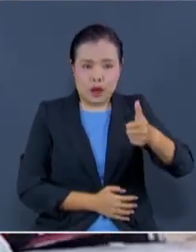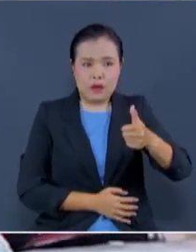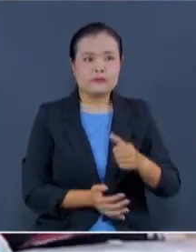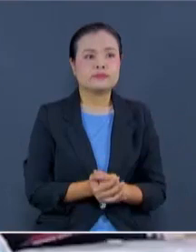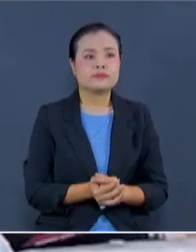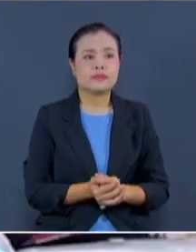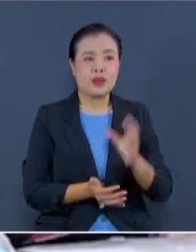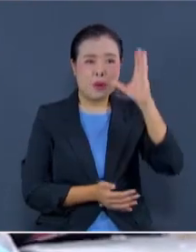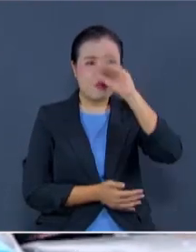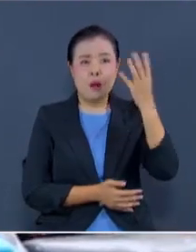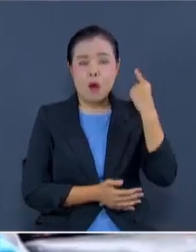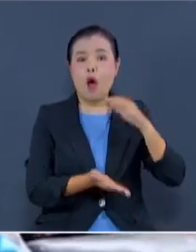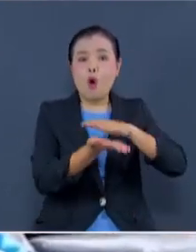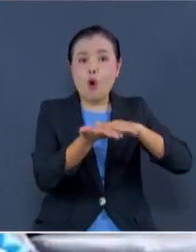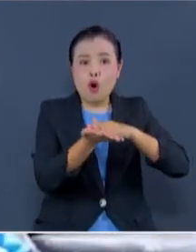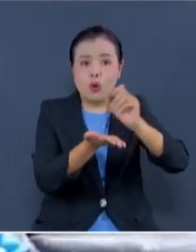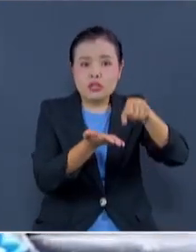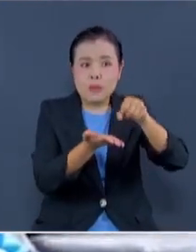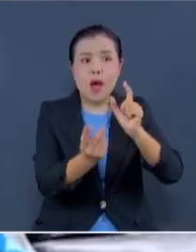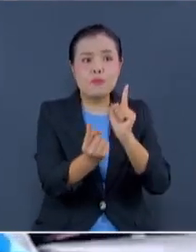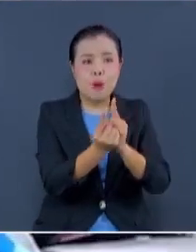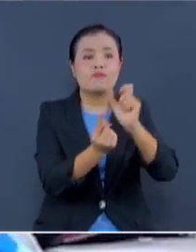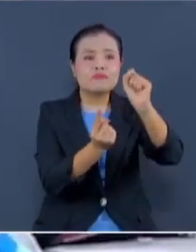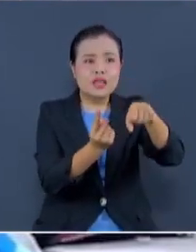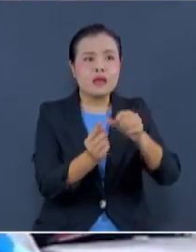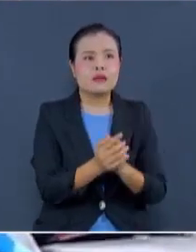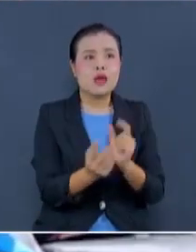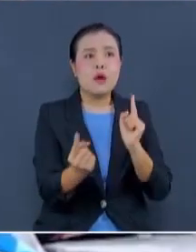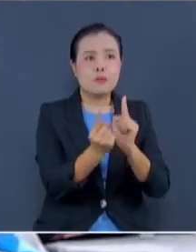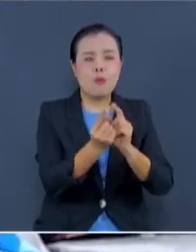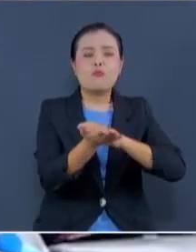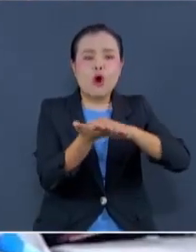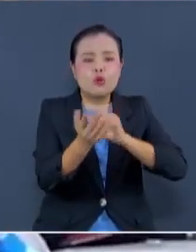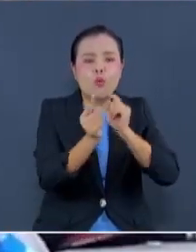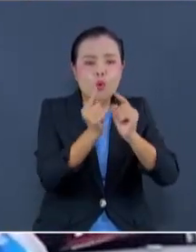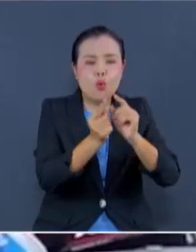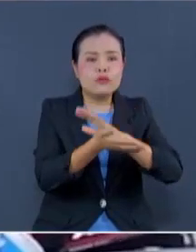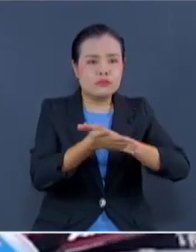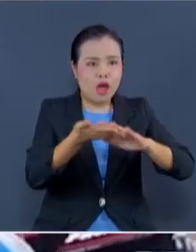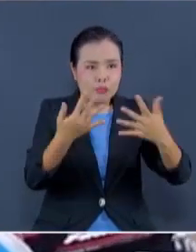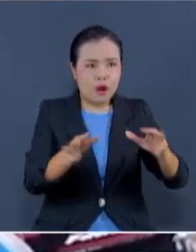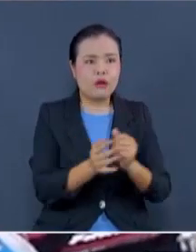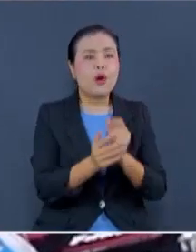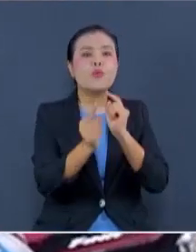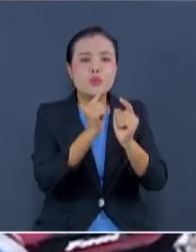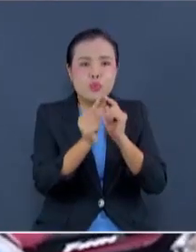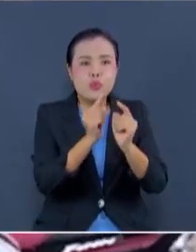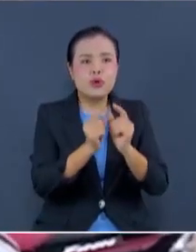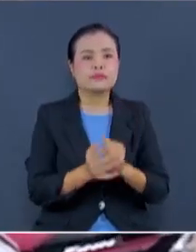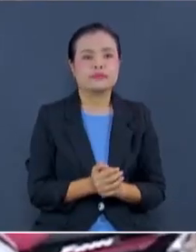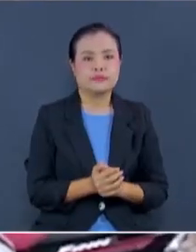แล้วเมื่อคืนได้มีการเข้ามาขอโทษกันแล้วใช่ไหมครับ ใช่ครับเมื่อคืนมีการเข้ามาขอโทษกันเรียบร้อยแล้วเข้ามาพูดคุยกันเรียบร้อยแล้ว